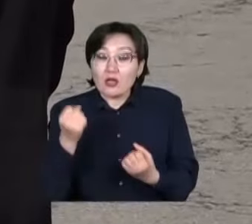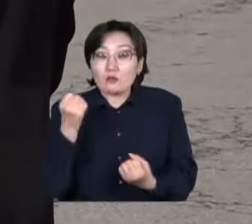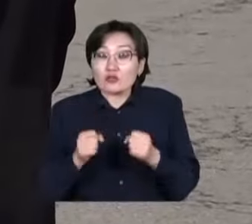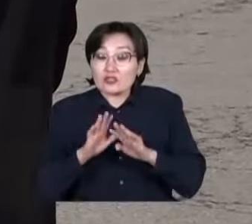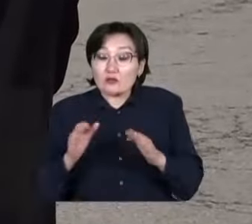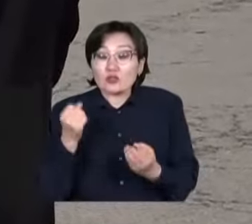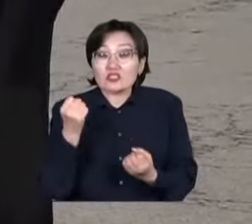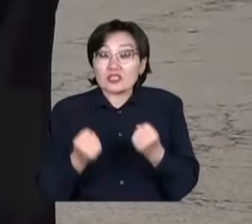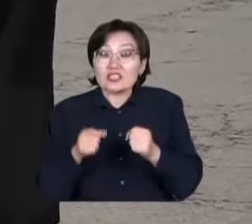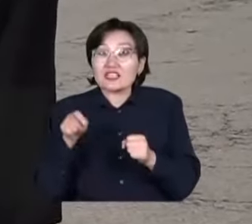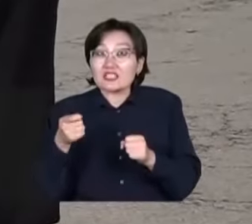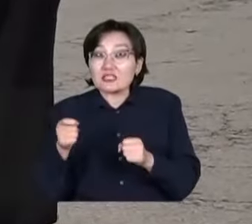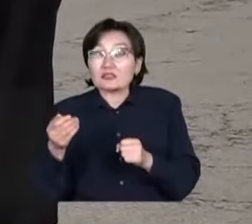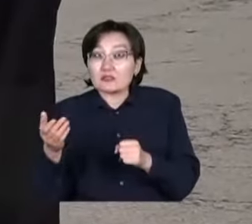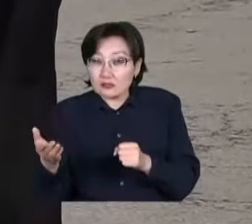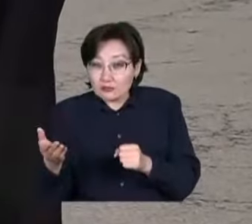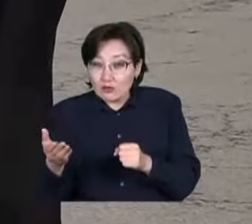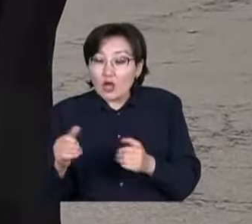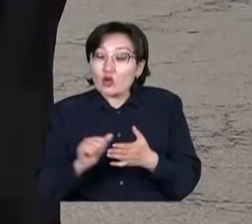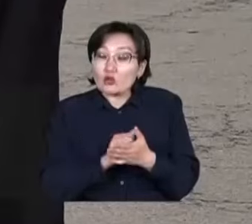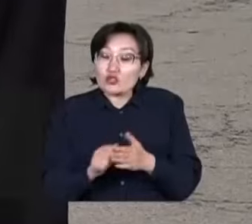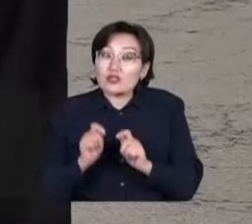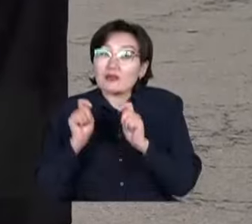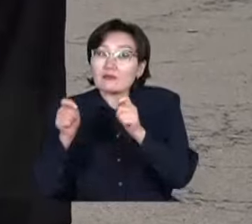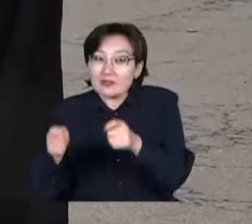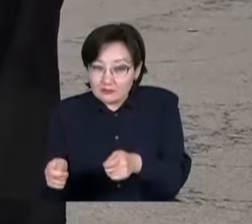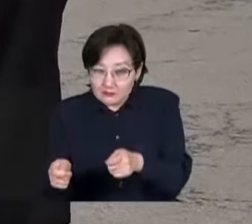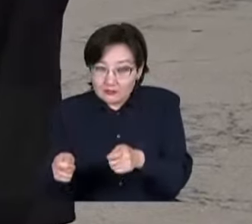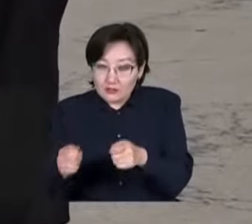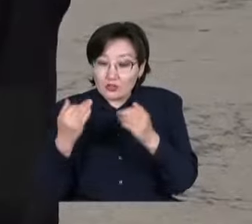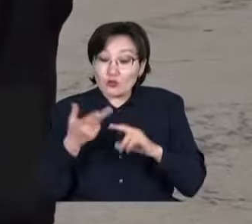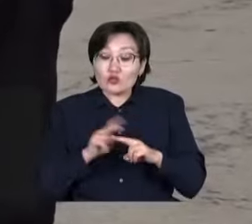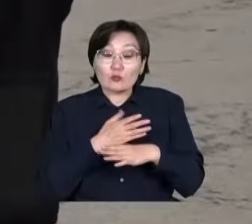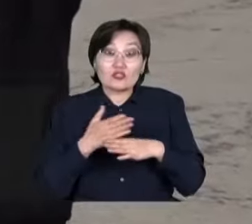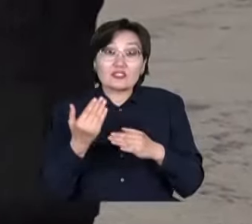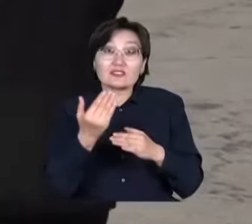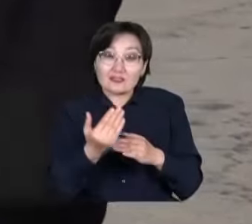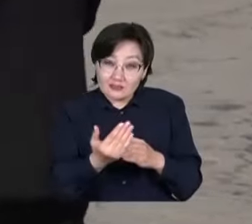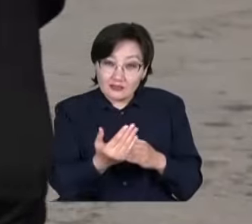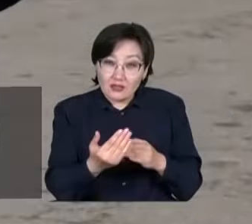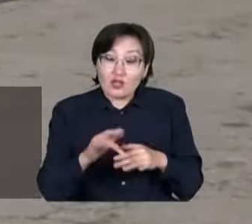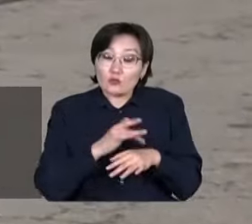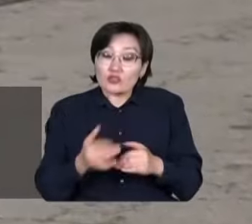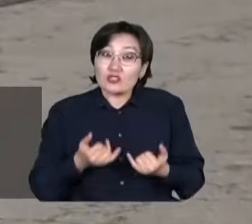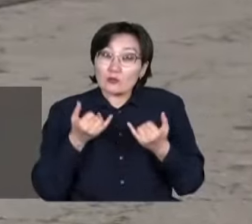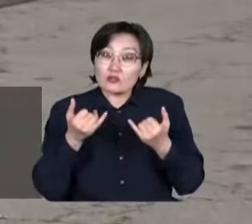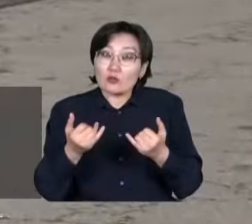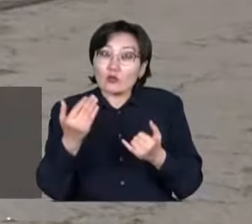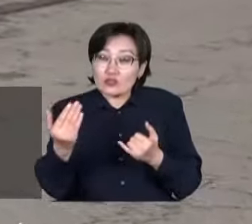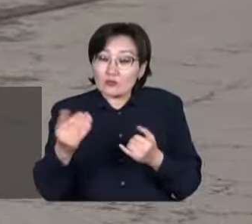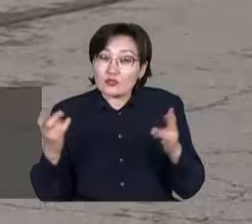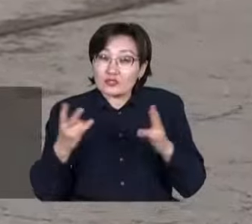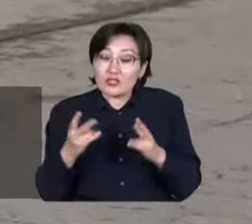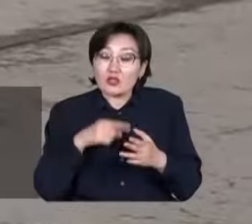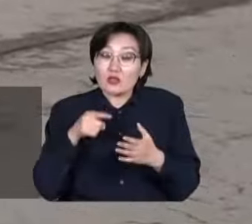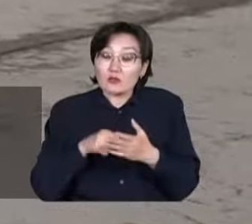емес, көліктің кілтін, тіпті оның құжатын да сеніп тапсырасыз. Енді осыдан кейін сіз қызмет көрсету бойынша ол тиісті